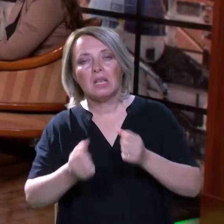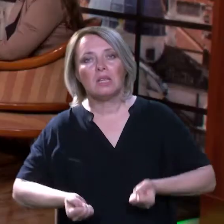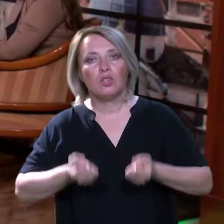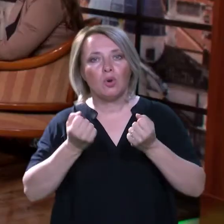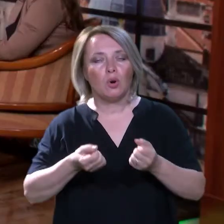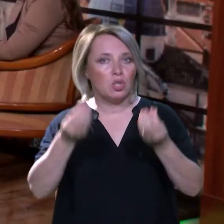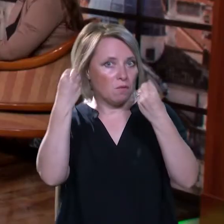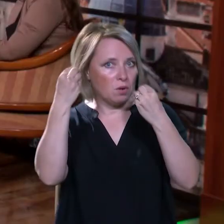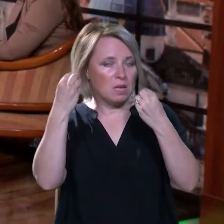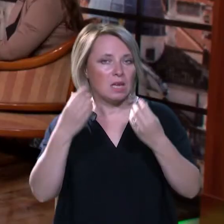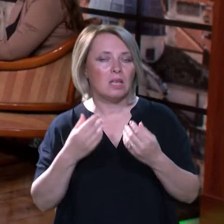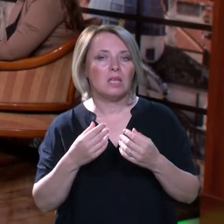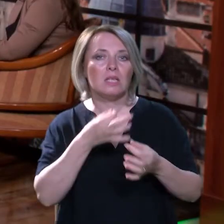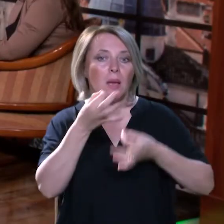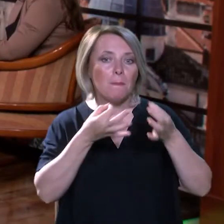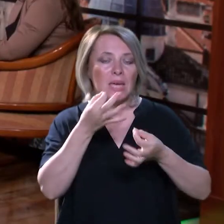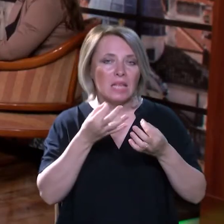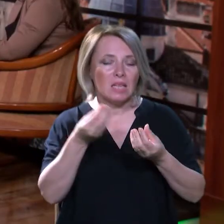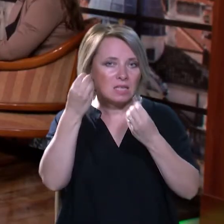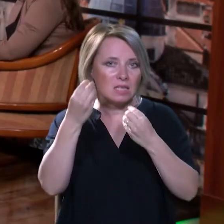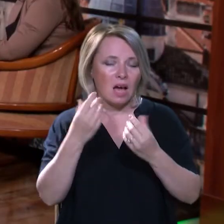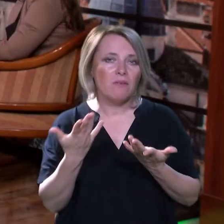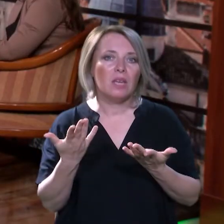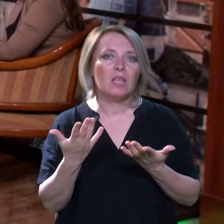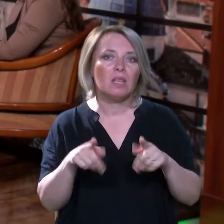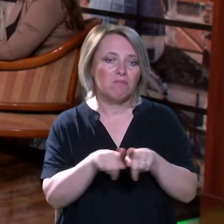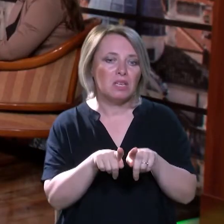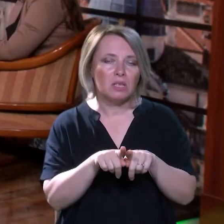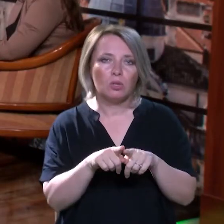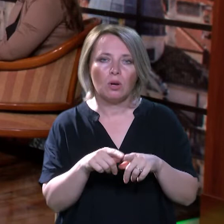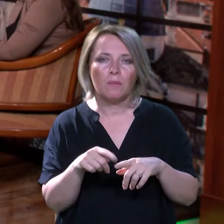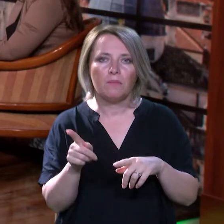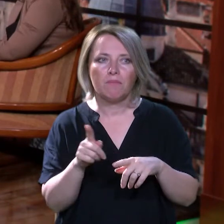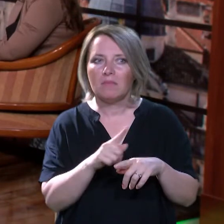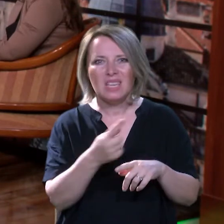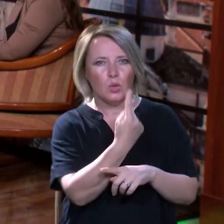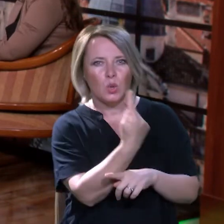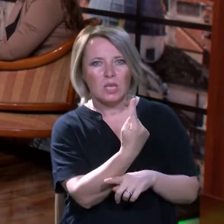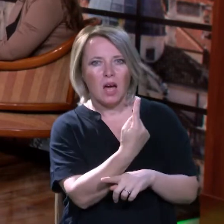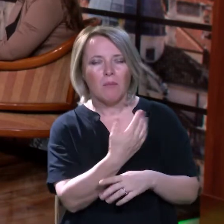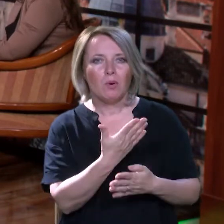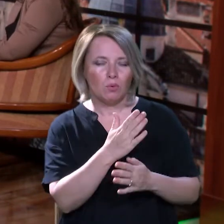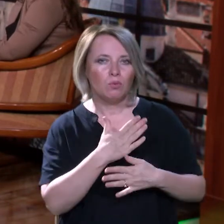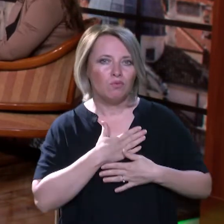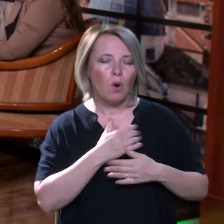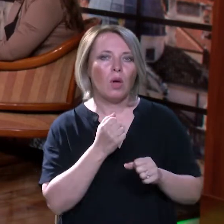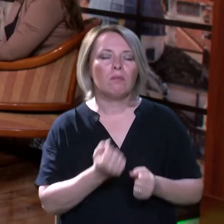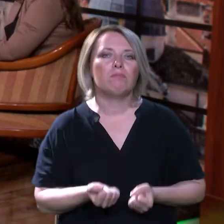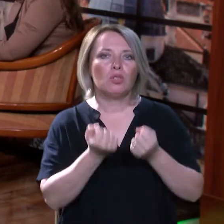teškoće, informirati se, pitati za savjet i slično, to jako puno znači da nisu osamljeni u svojoj